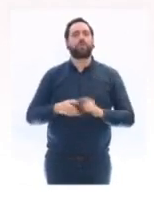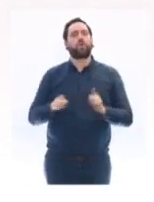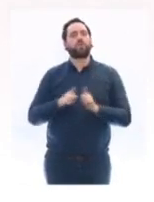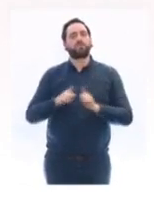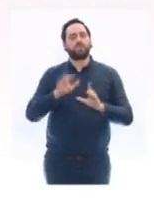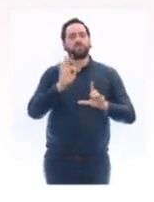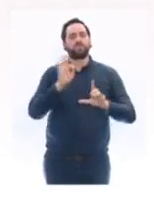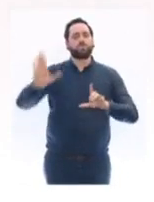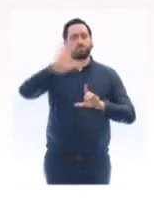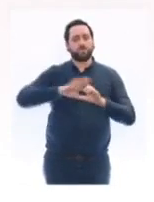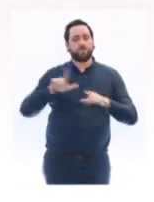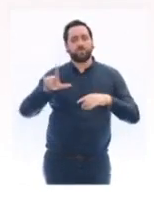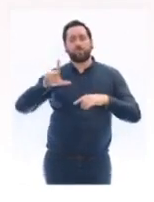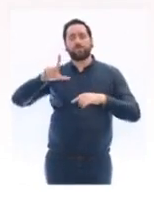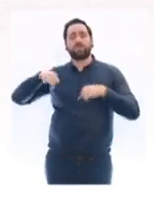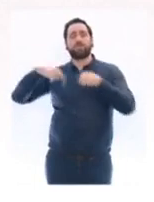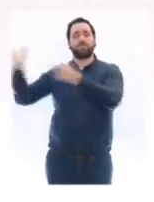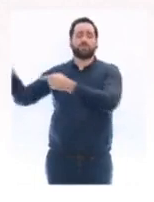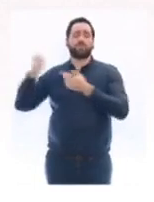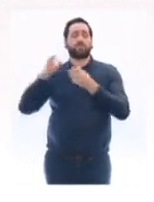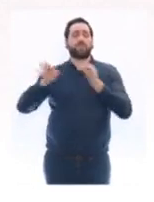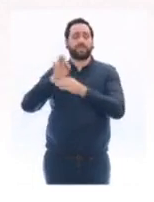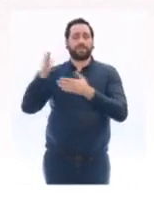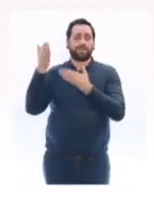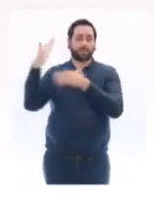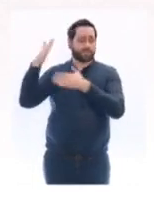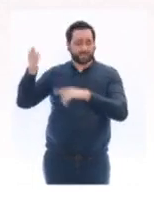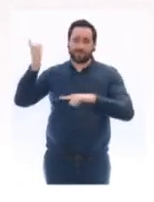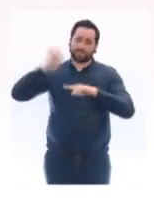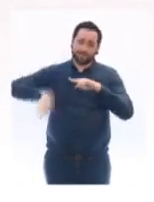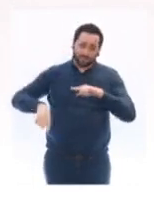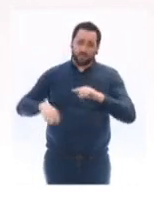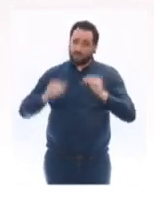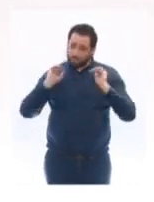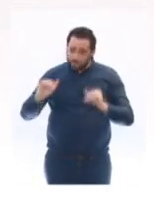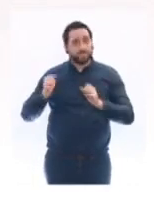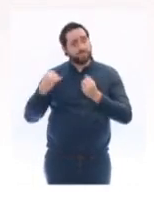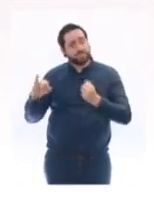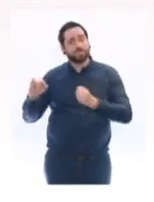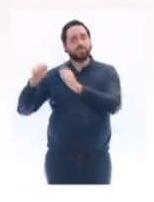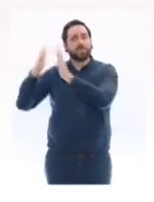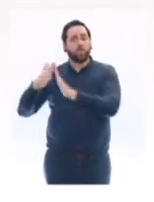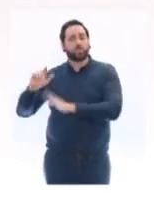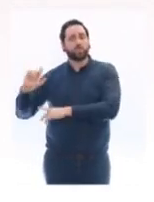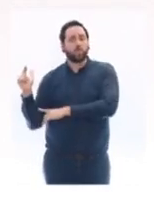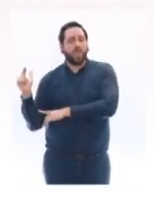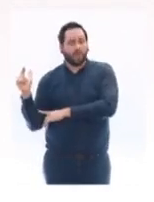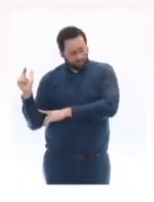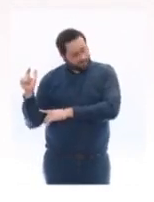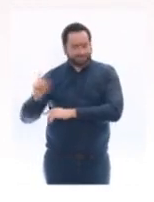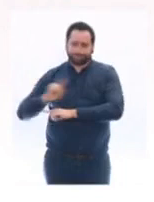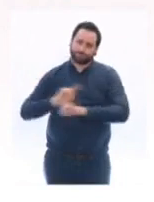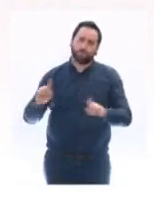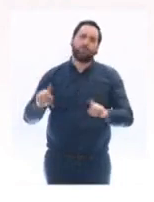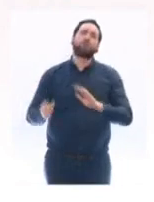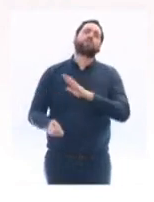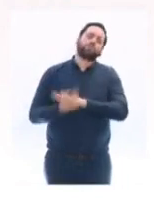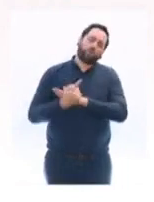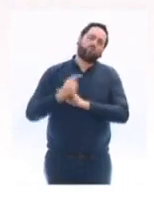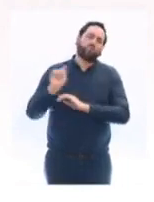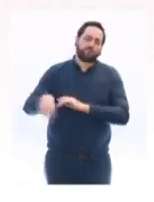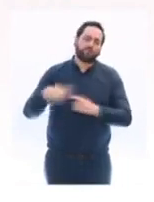d'une résidence principale vers une résidence secondaire. Il y aura néanmoins une tolérance ce week-end pour